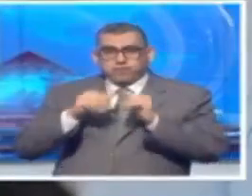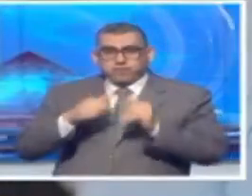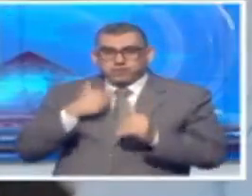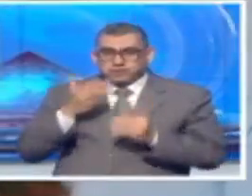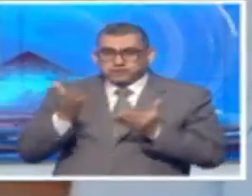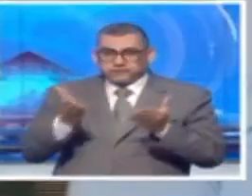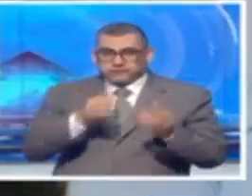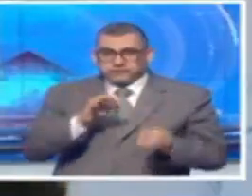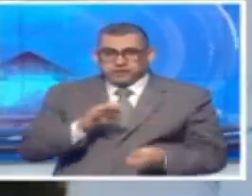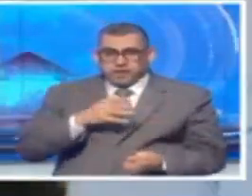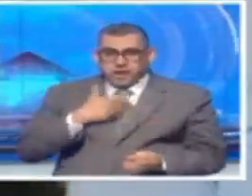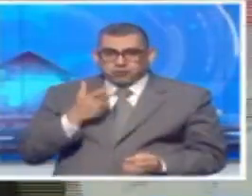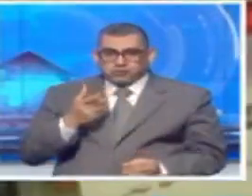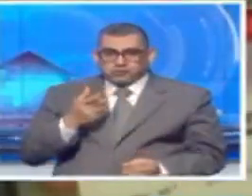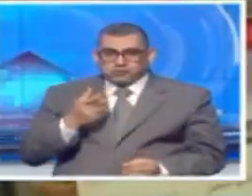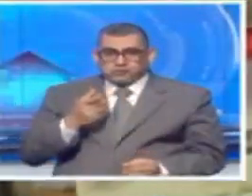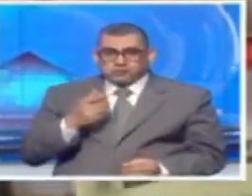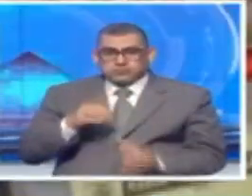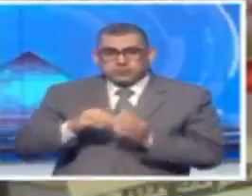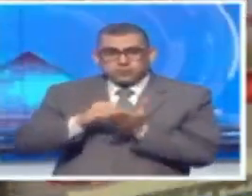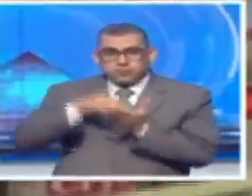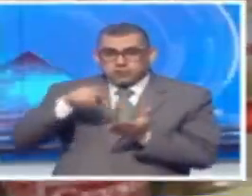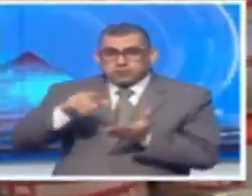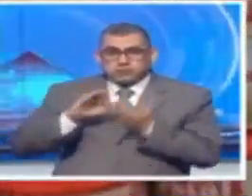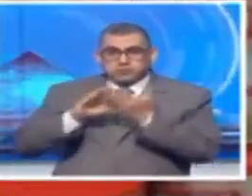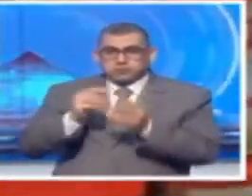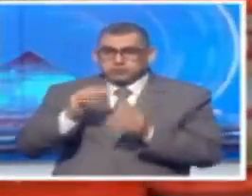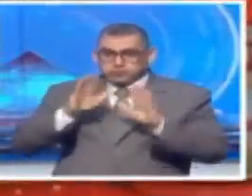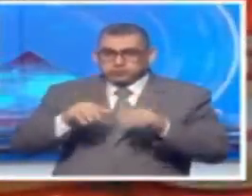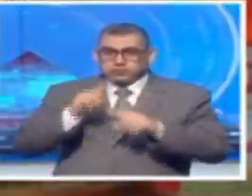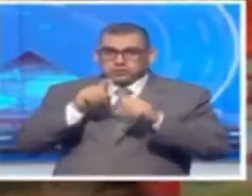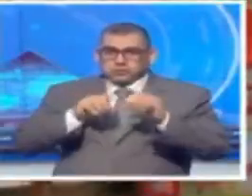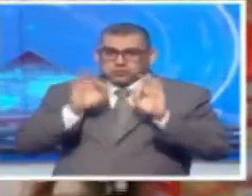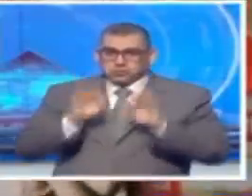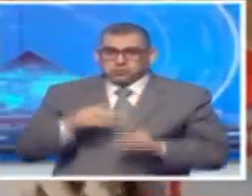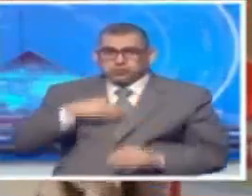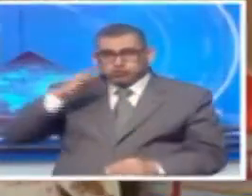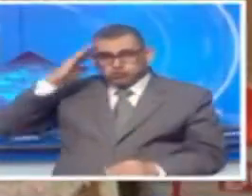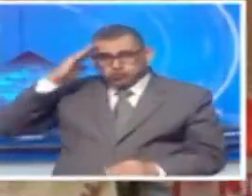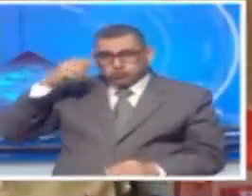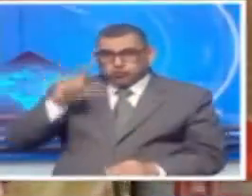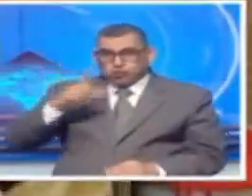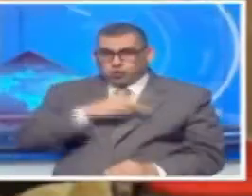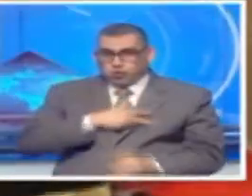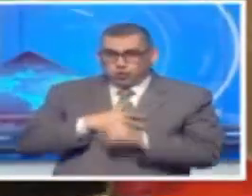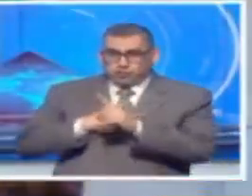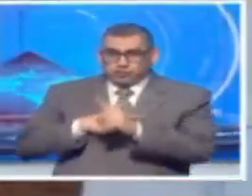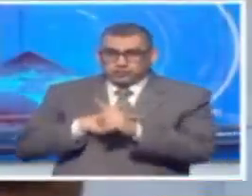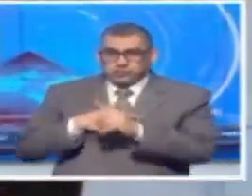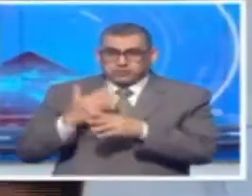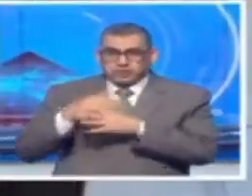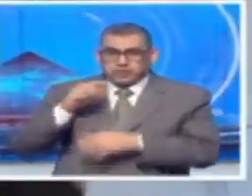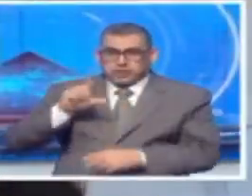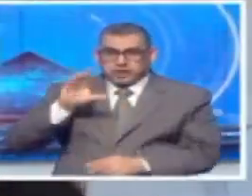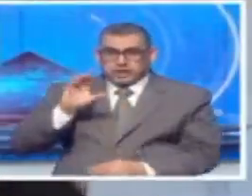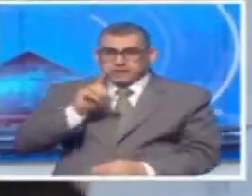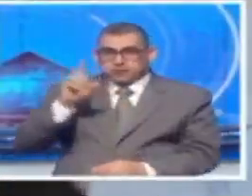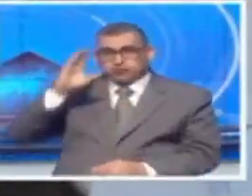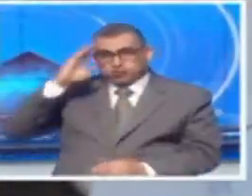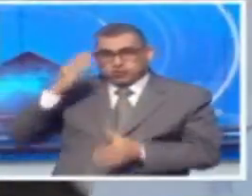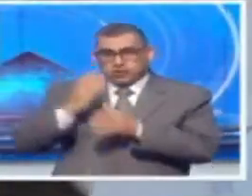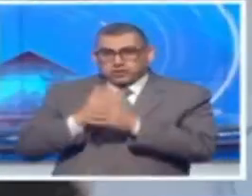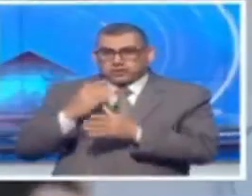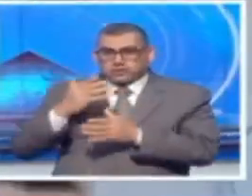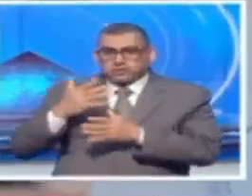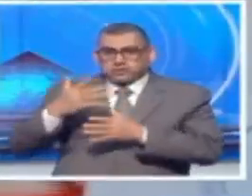كده. المبادرة كويسة وأسعارها كويسة. بنشكر الدولة وجود الرئيس عبد الفتاح السيسي